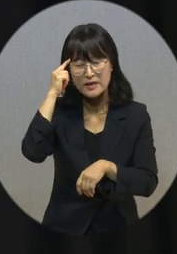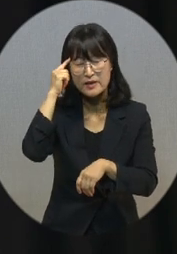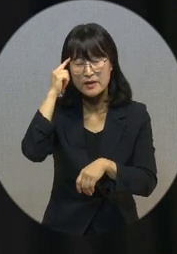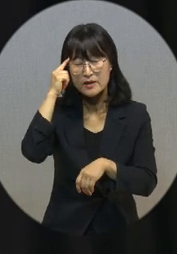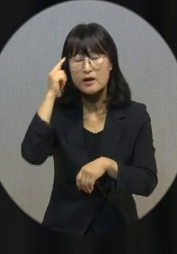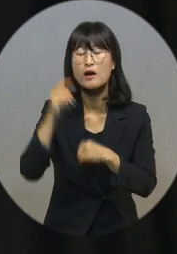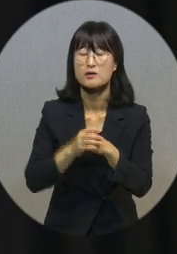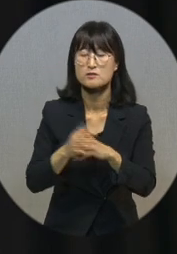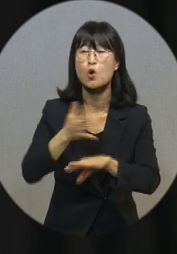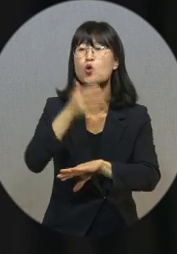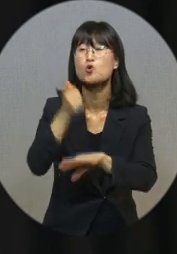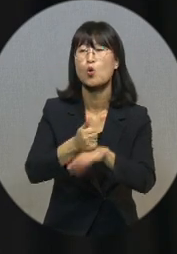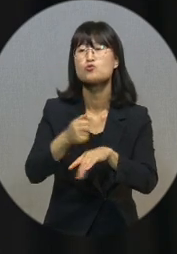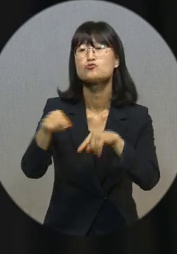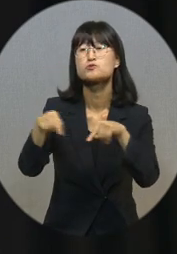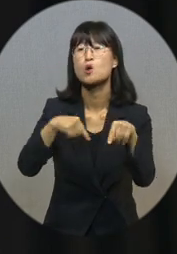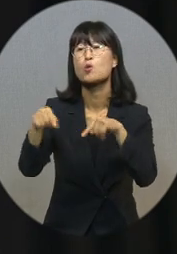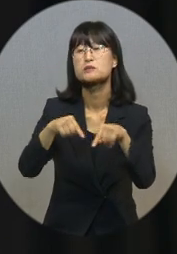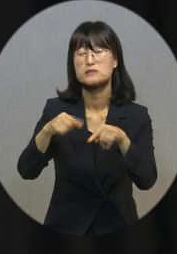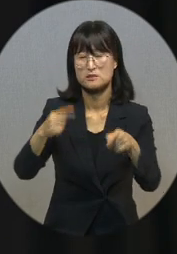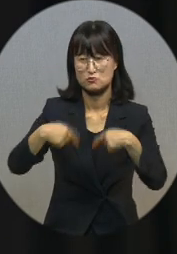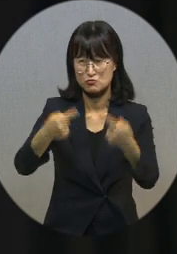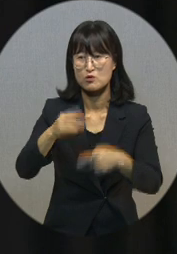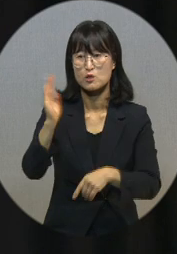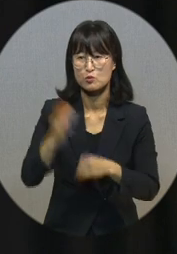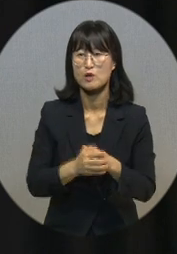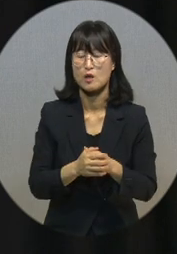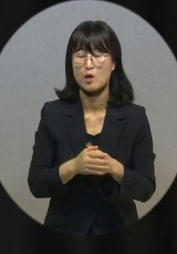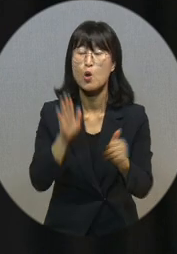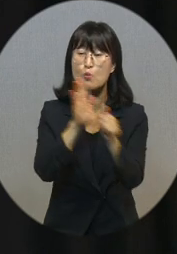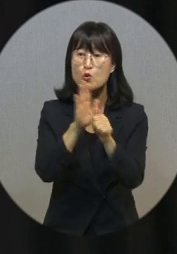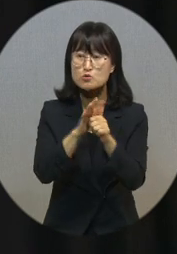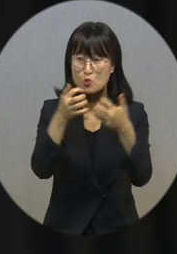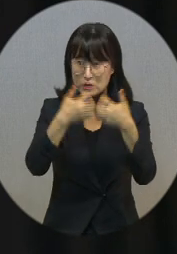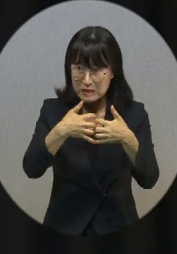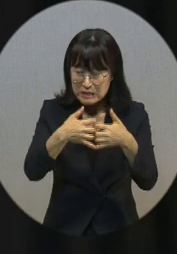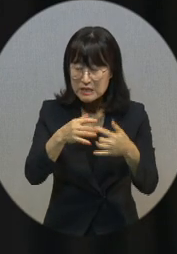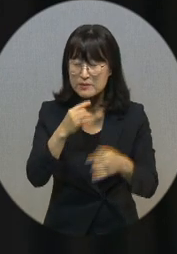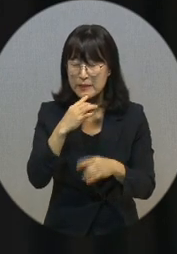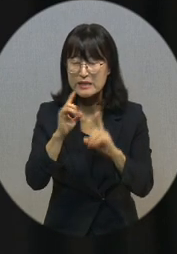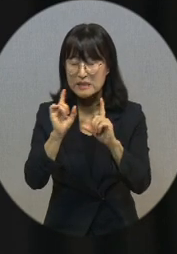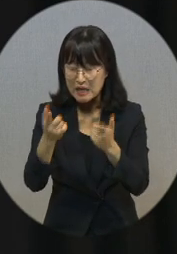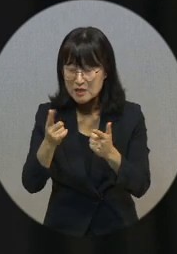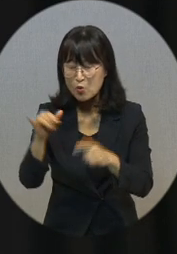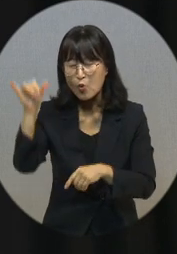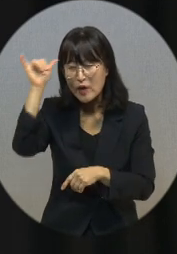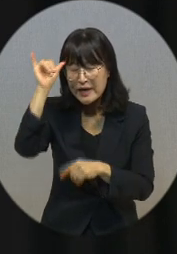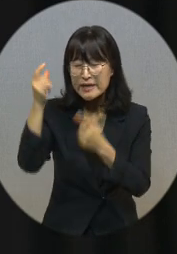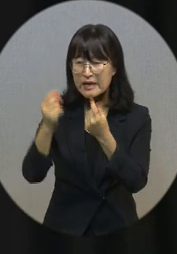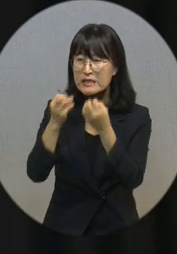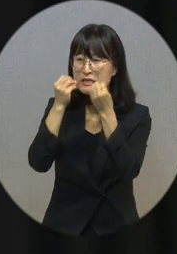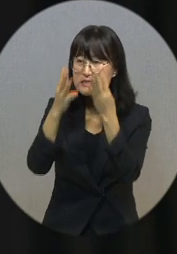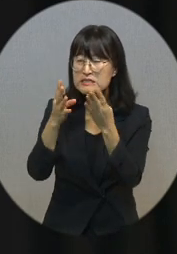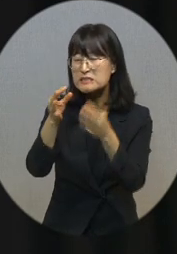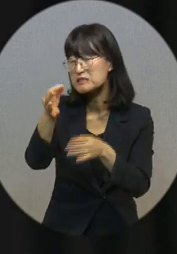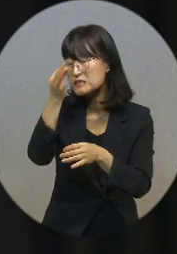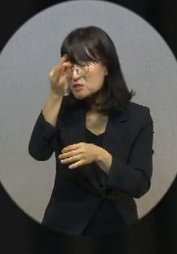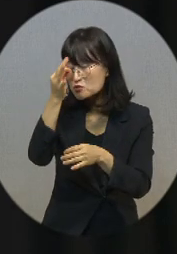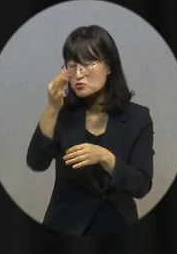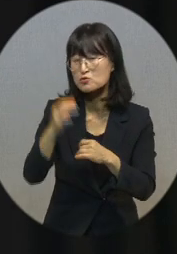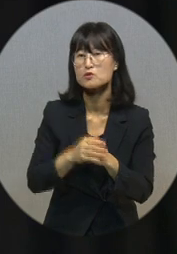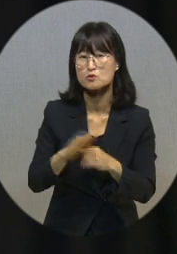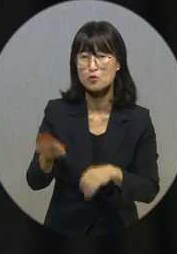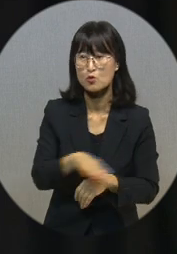이렇게 입성을 하게 됐는데요. 네. 이런 보조기기뿐만 아니라 이제 이런 신기술, 뭐 AI로 대두되는 이런 부분들이 네. 사실 우리